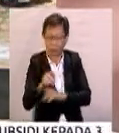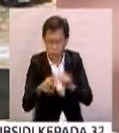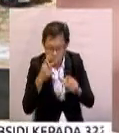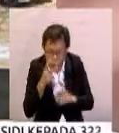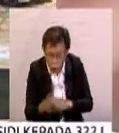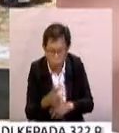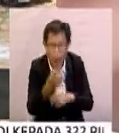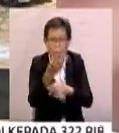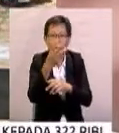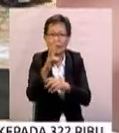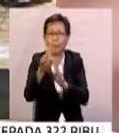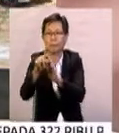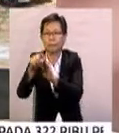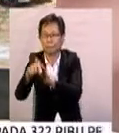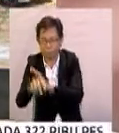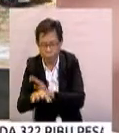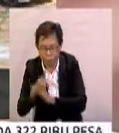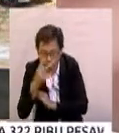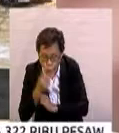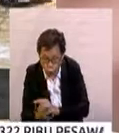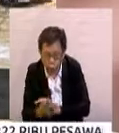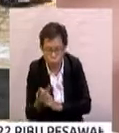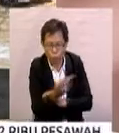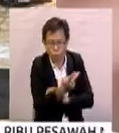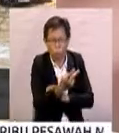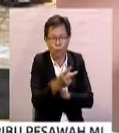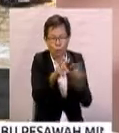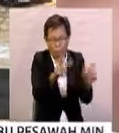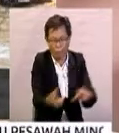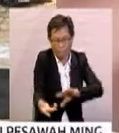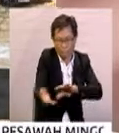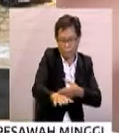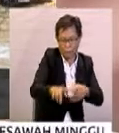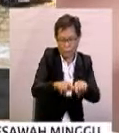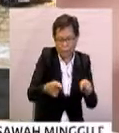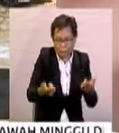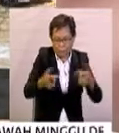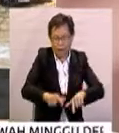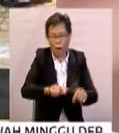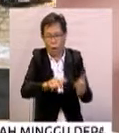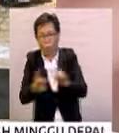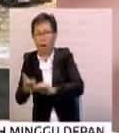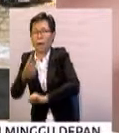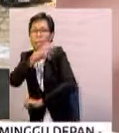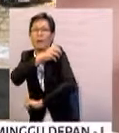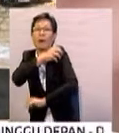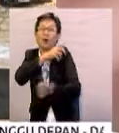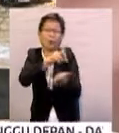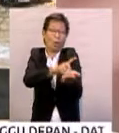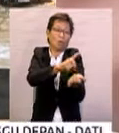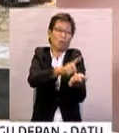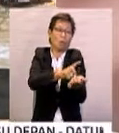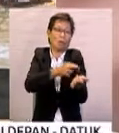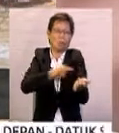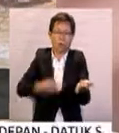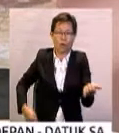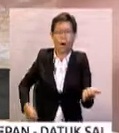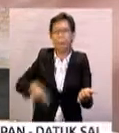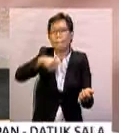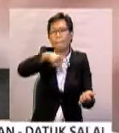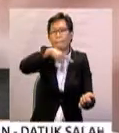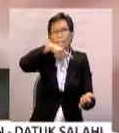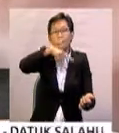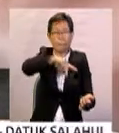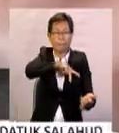dijumpai 16 minit kemudian. Kedua-dua mangsa disahkan meninggal dunia di tempat kejadian oleh pegawai perubatan Hospital Raja Permaisuri